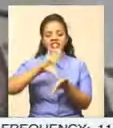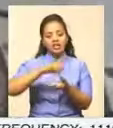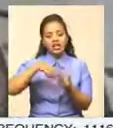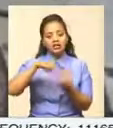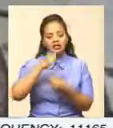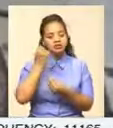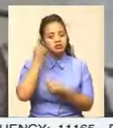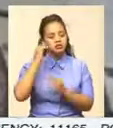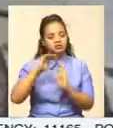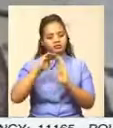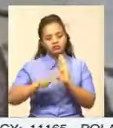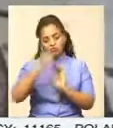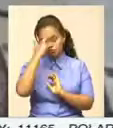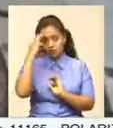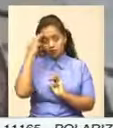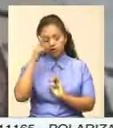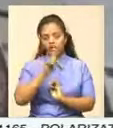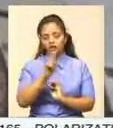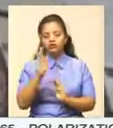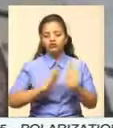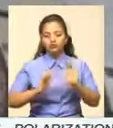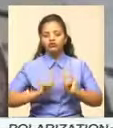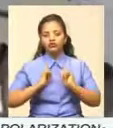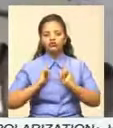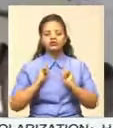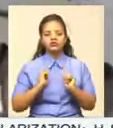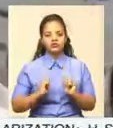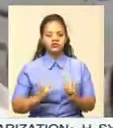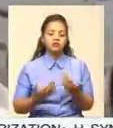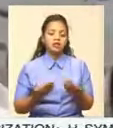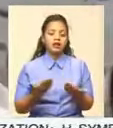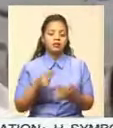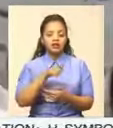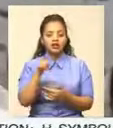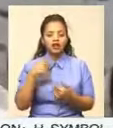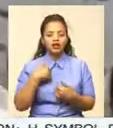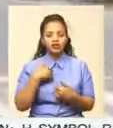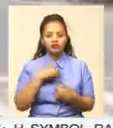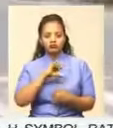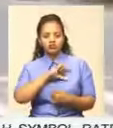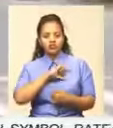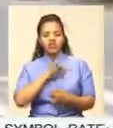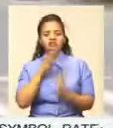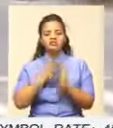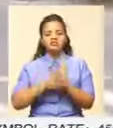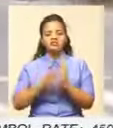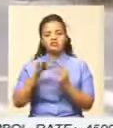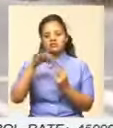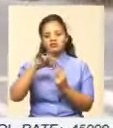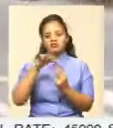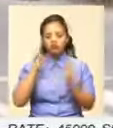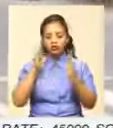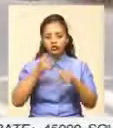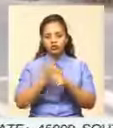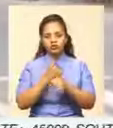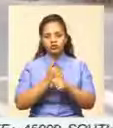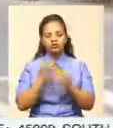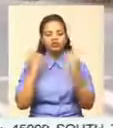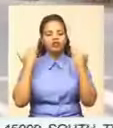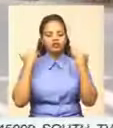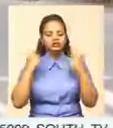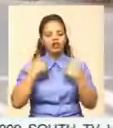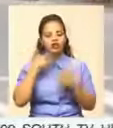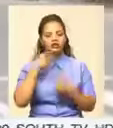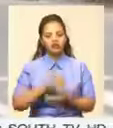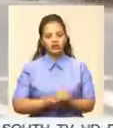ላይ ከግንዛቤ ጥረት የተነሳ አንዳንድ ችግሮች ሊኖሩ ስለሚችሉ ምናልባት እዛ ያሉ የጸጥታ አካላት የምርጫ አስፈጻሚዎች በትኩረት እንደሚሰሩ ተስፋለኝ